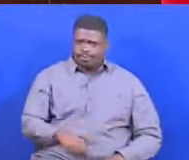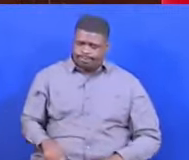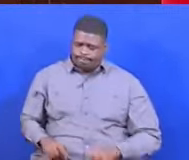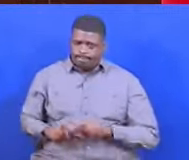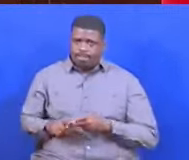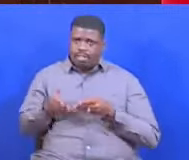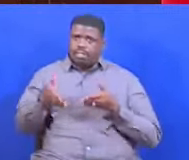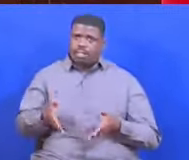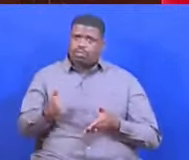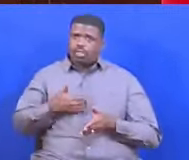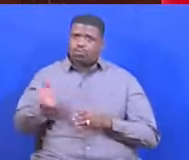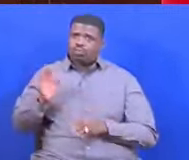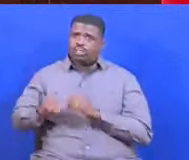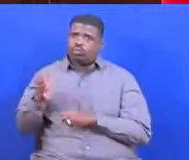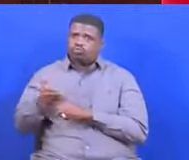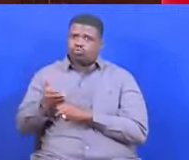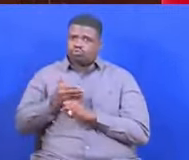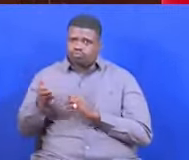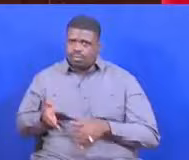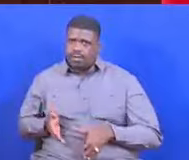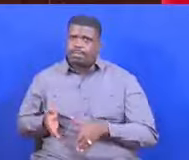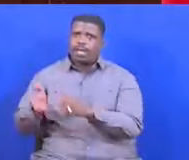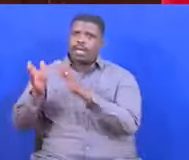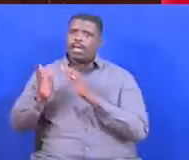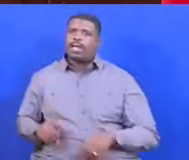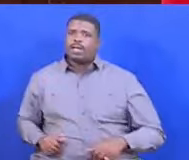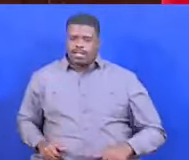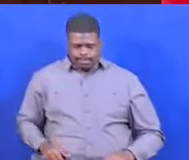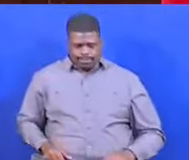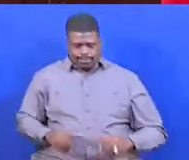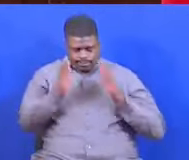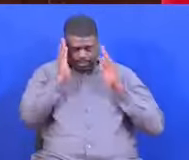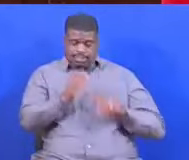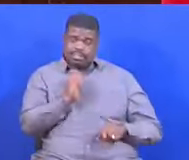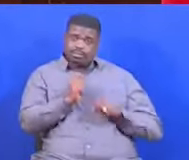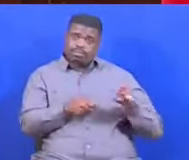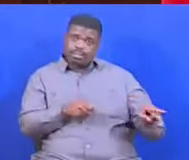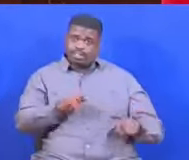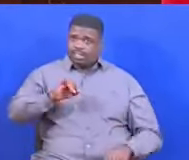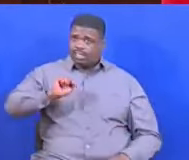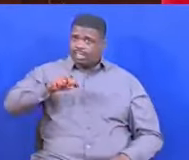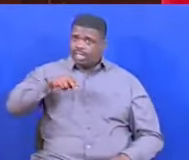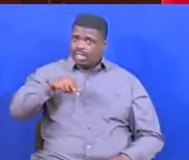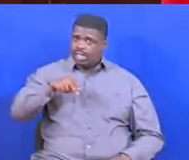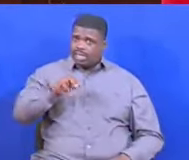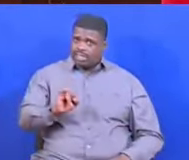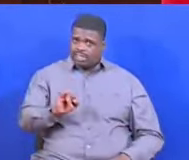lakini leo nataka kuchangia kuhusu barabara. Mheshimiwa spika, ilani ya Chama cha Mapinduzi